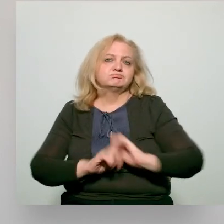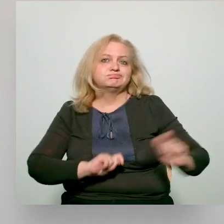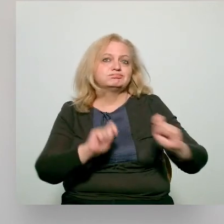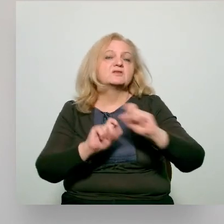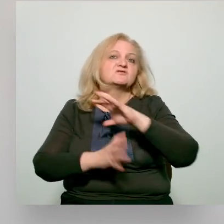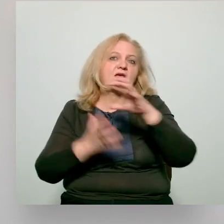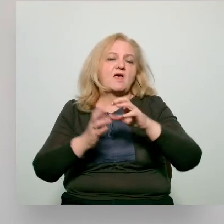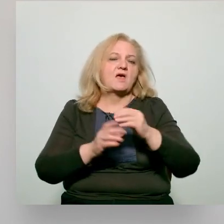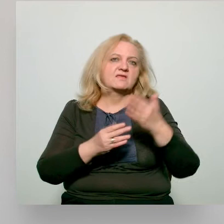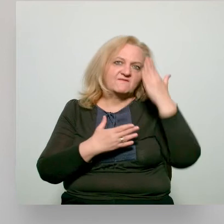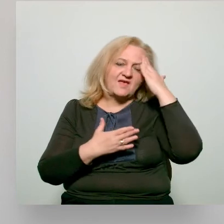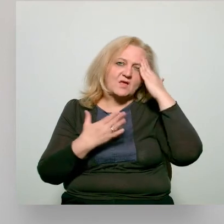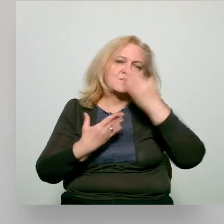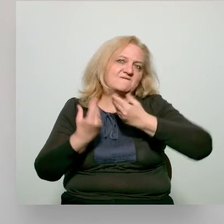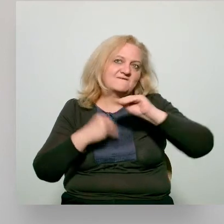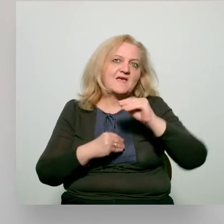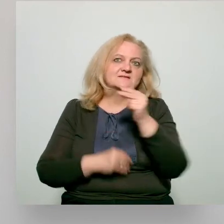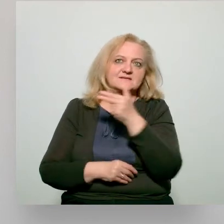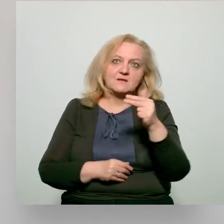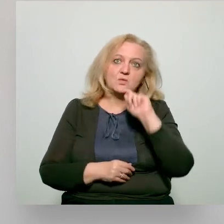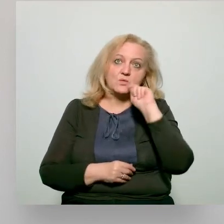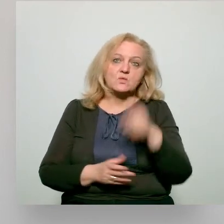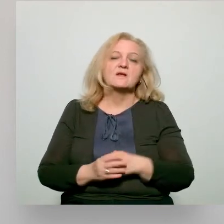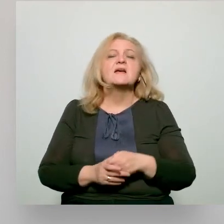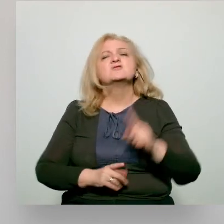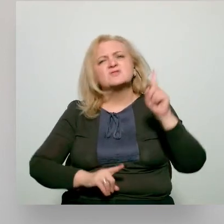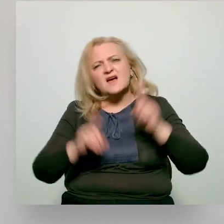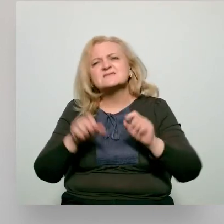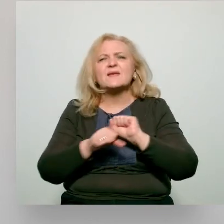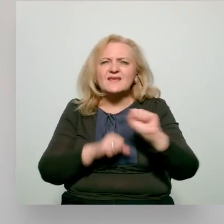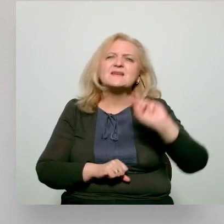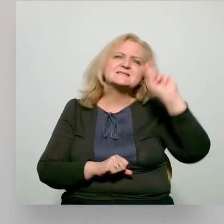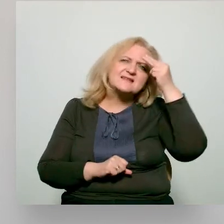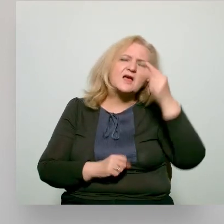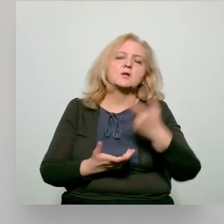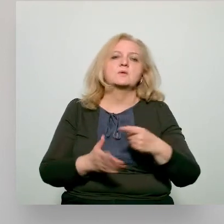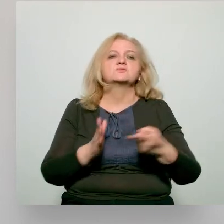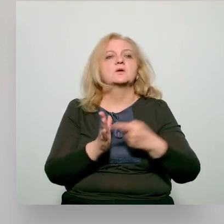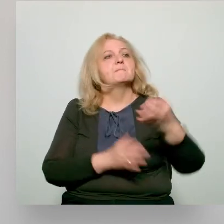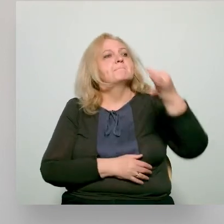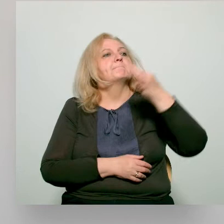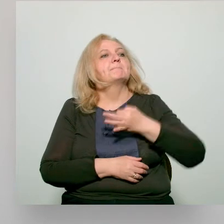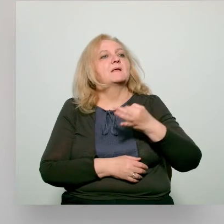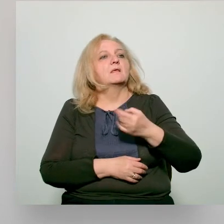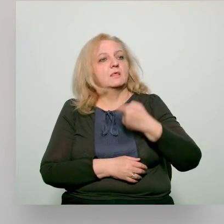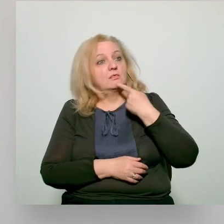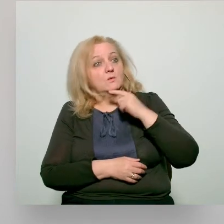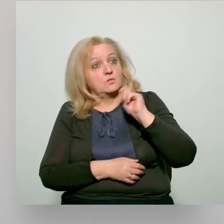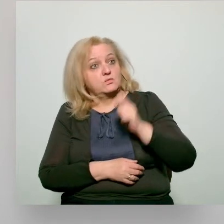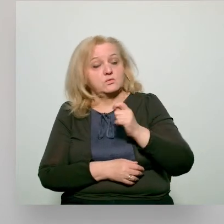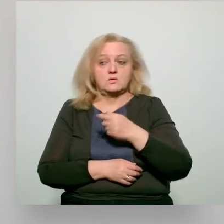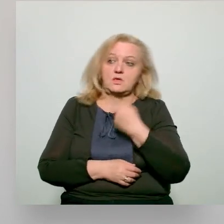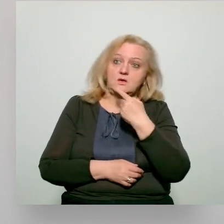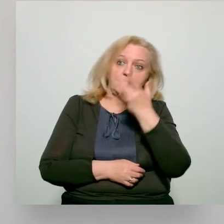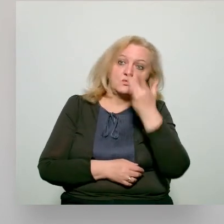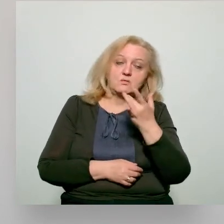Więc tak, rzeczywiście czasem mam do czynienia z takimi stereotypami, kiedy bardzo często mnie pytają o język ukraiński i